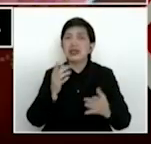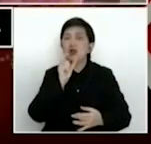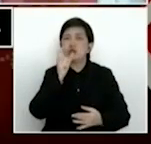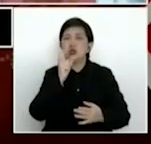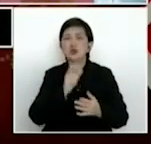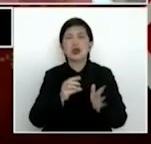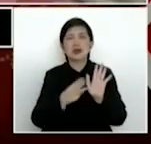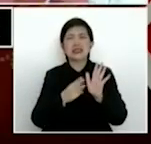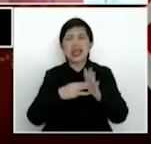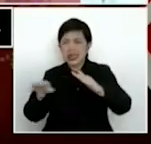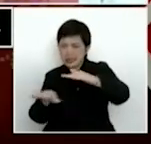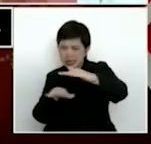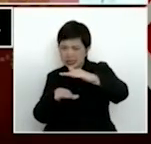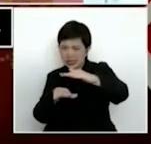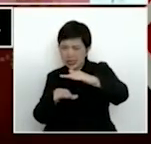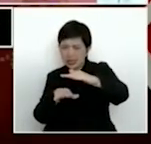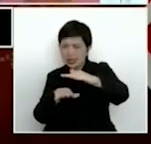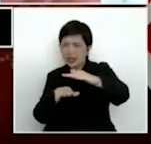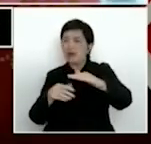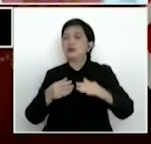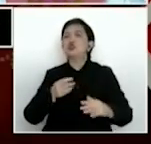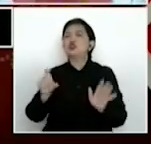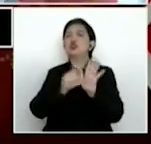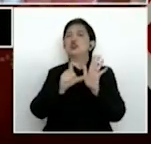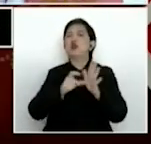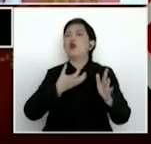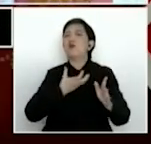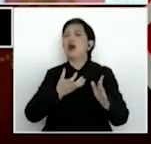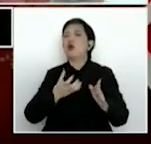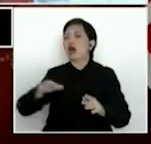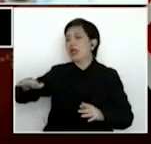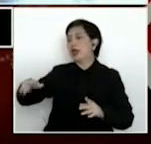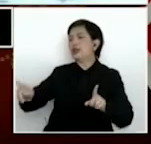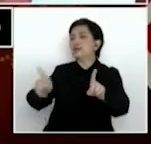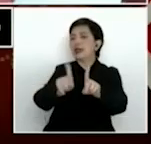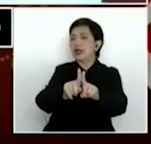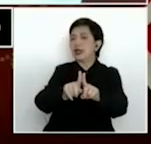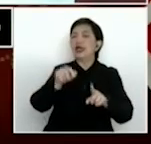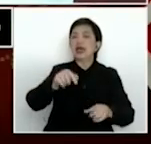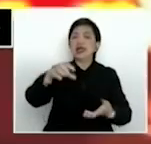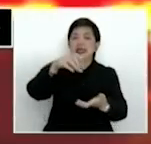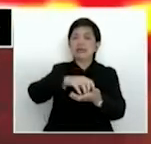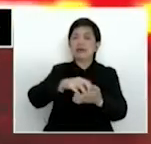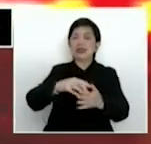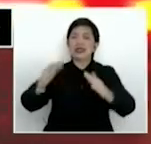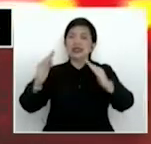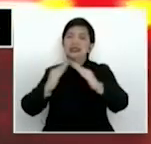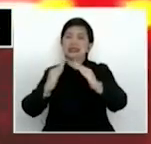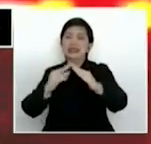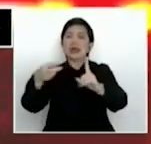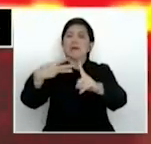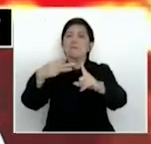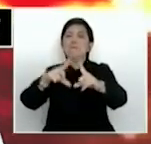yang mendasar kalau mereka mau mengawinkan anaknya mau mengkintankan anaknya ada tempat di mana Balai Rakyat ini bagian